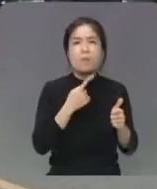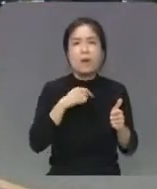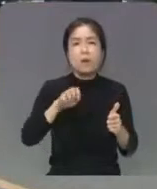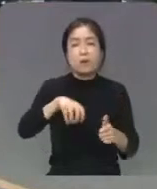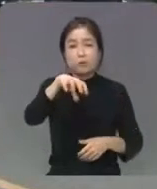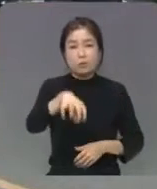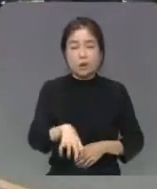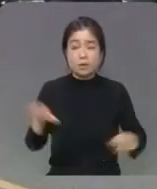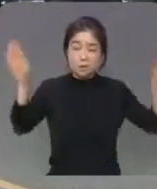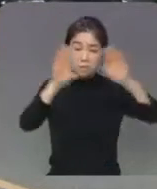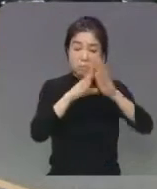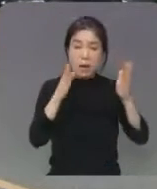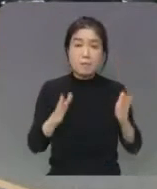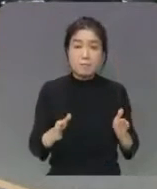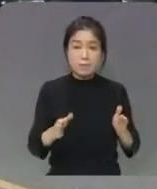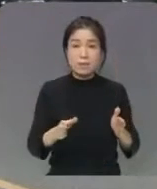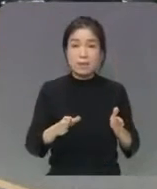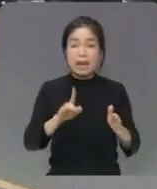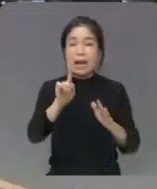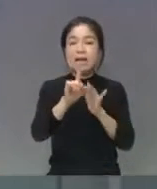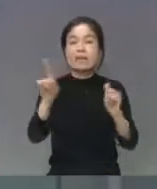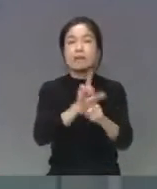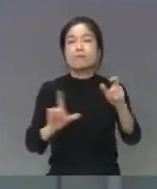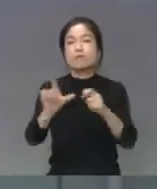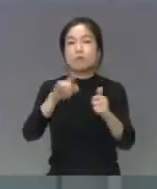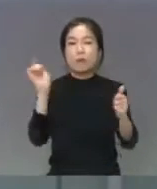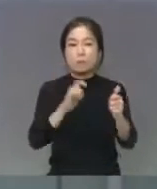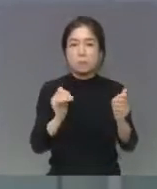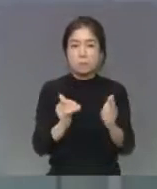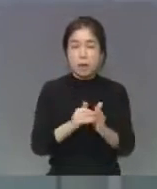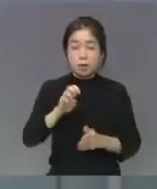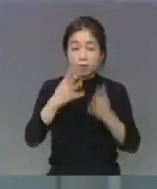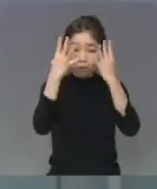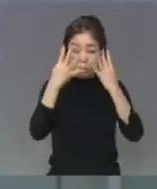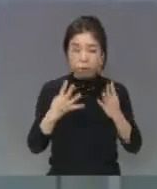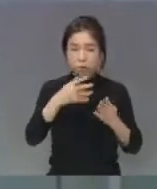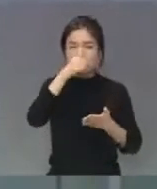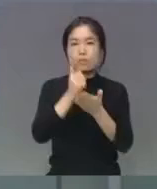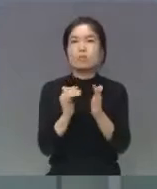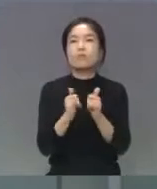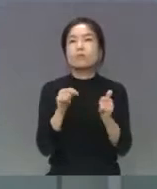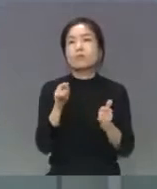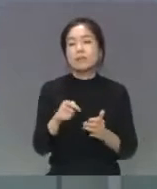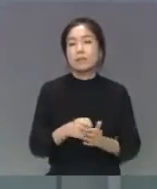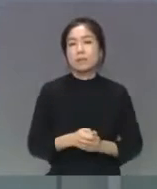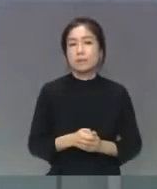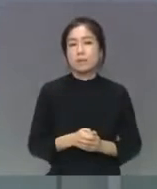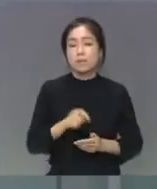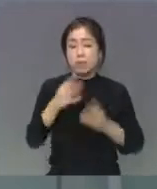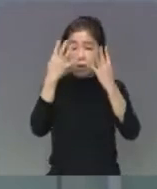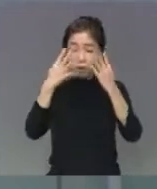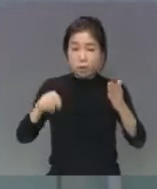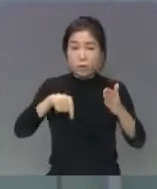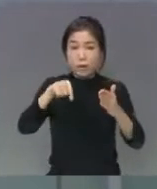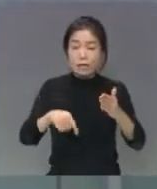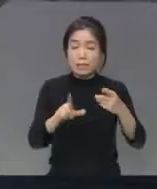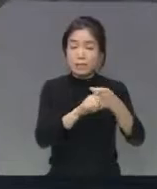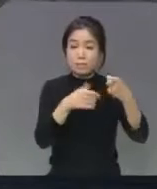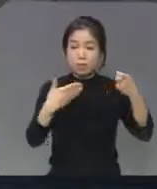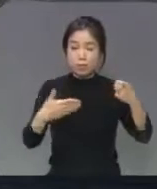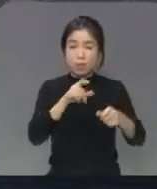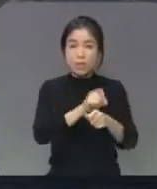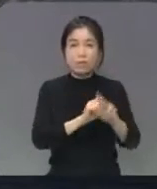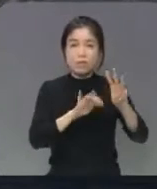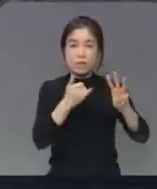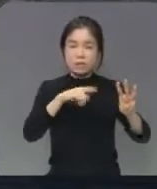광주에서 밤사이 1명에 확장자가 발생했습니다 광주 교도소 수용자 미라 황지 교도소는 지난 9일부터 치관